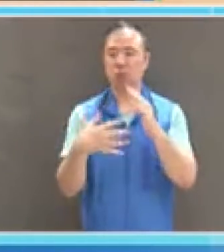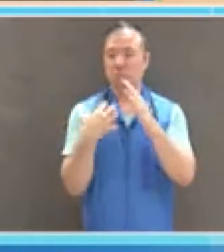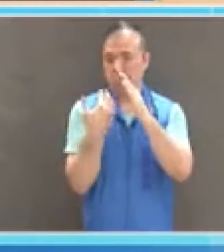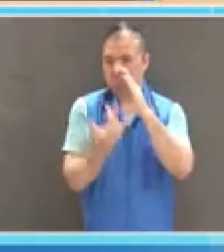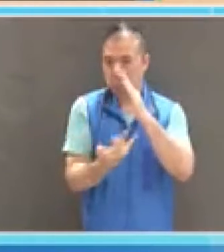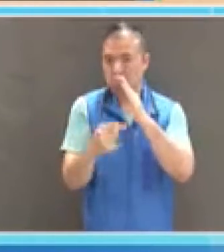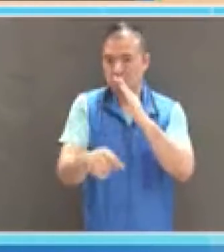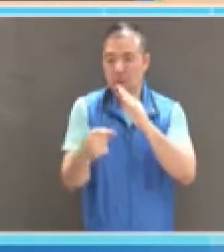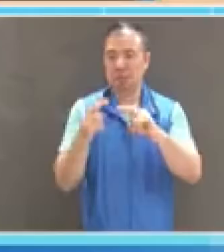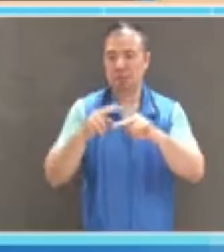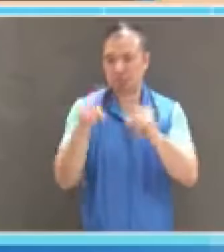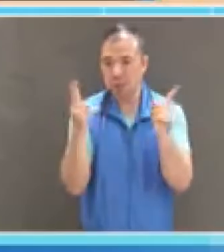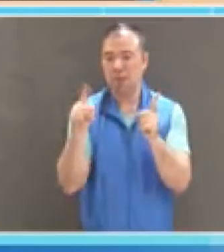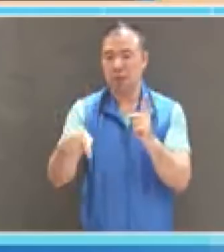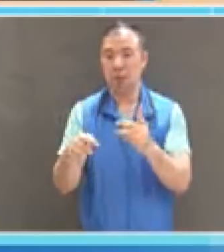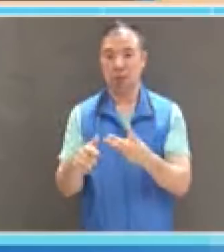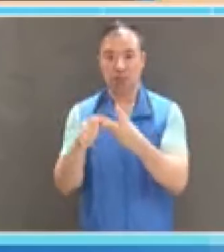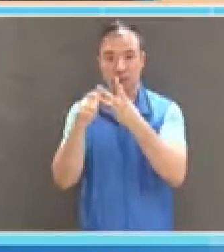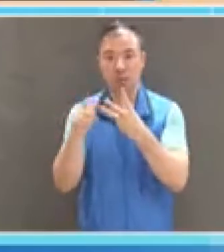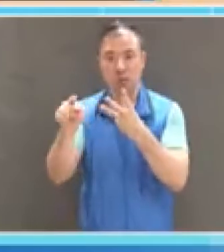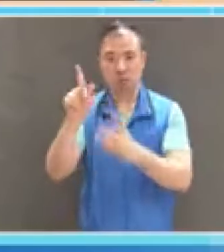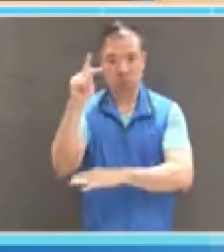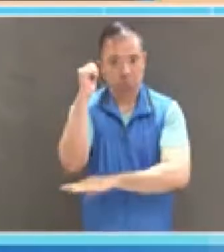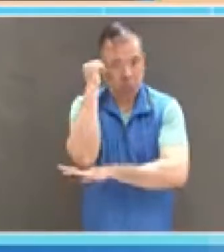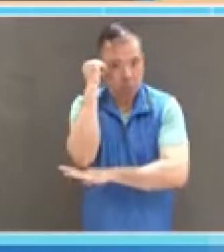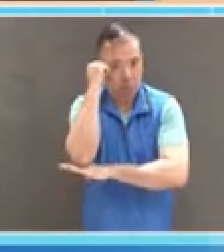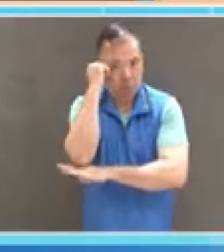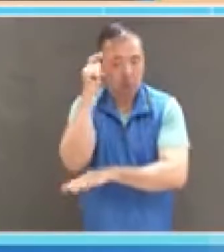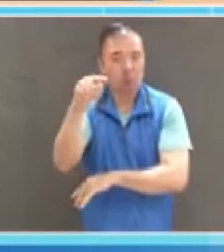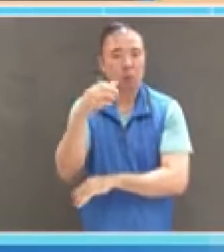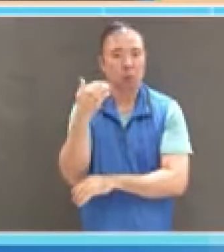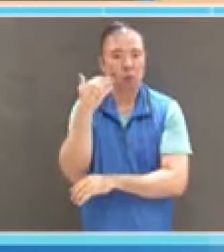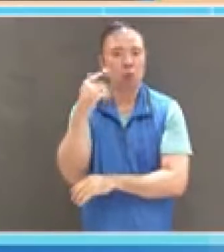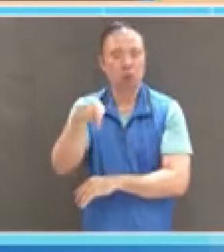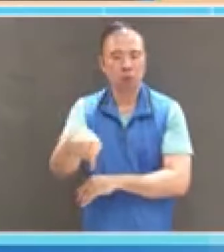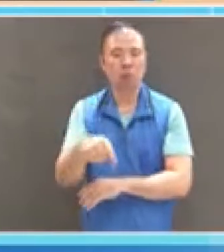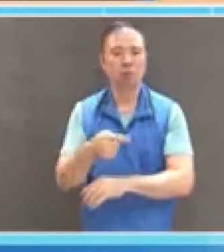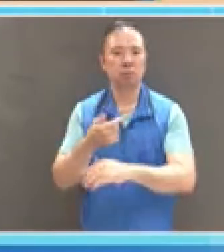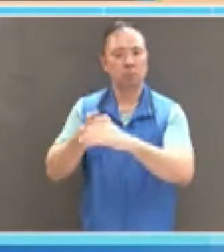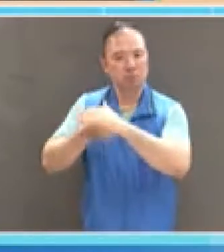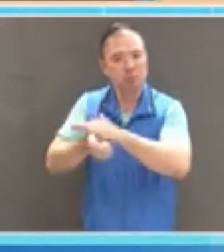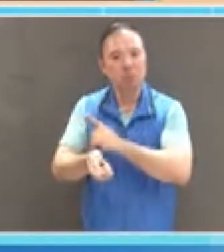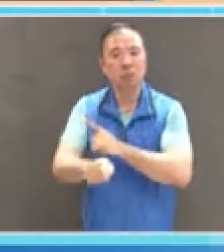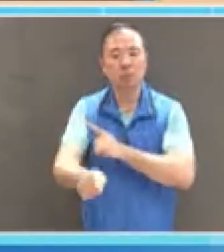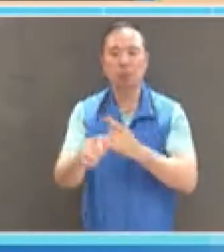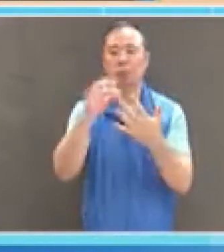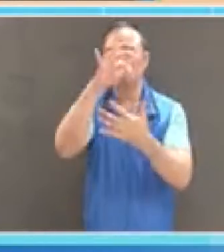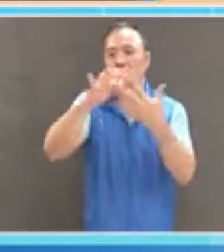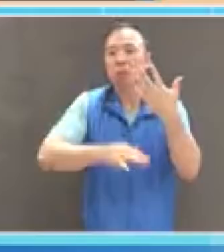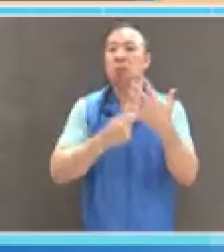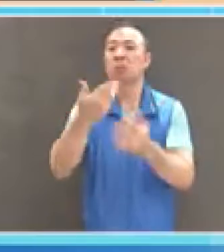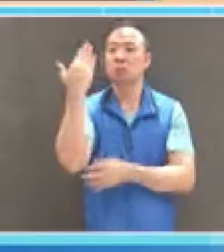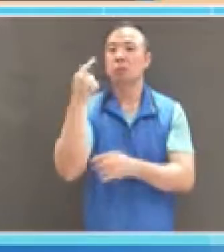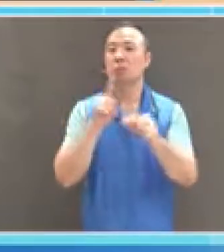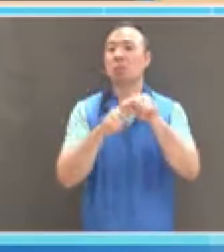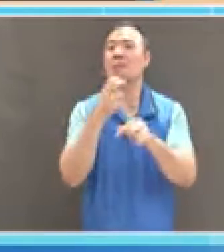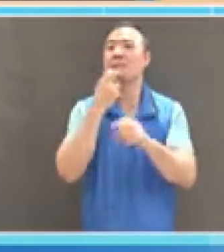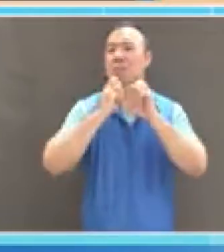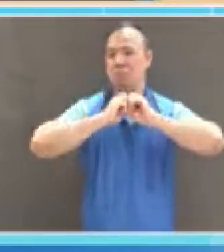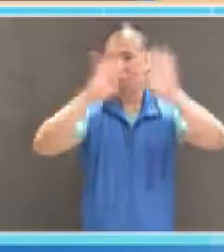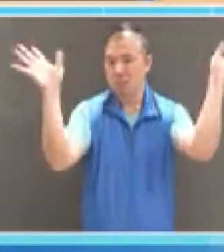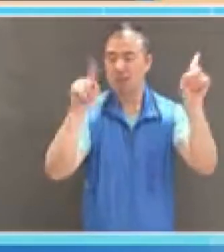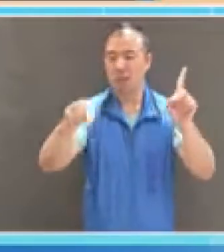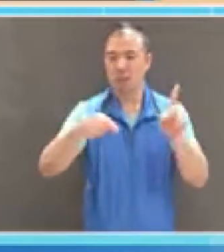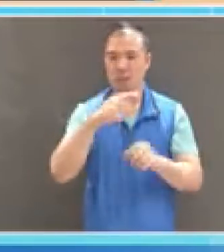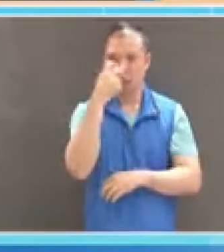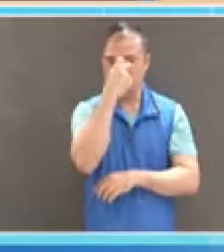疫所的，该入住饭店的，离防疫旅馆的，怎么做？中央有规定，但是裁减两次，